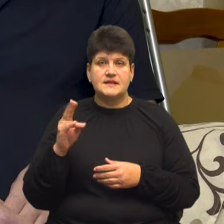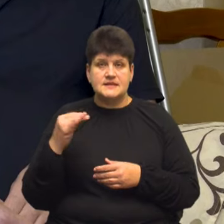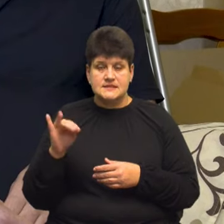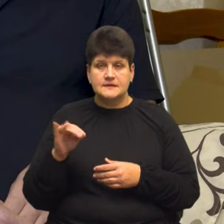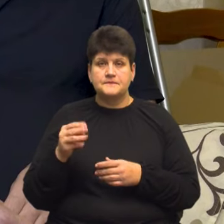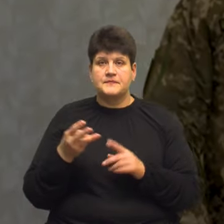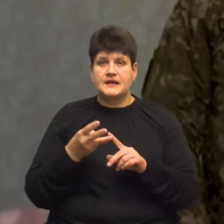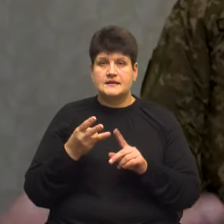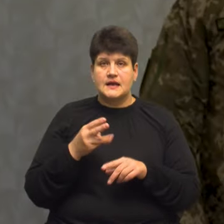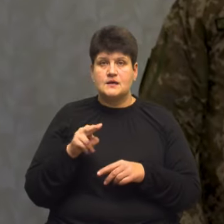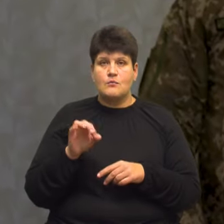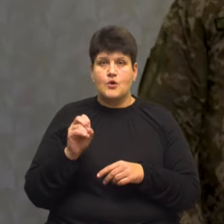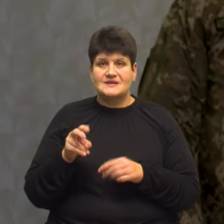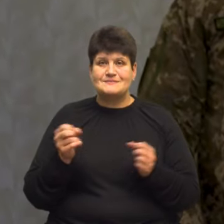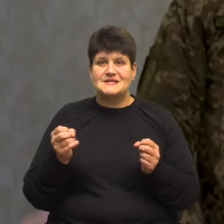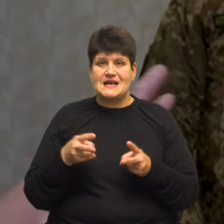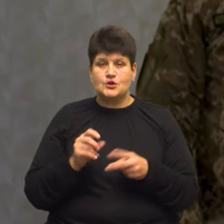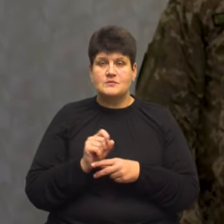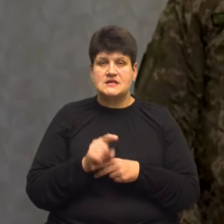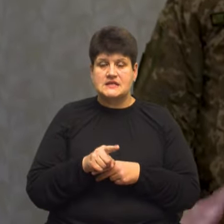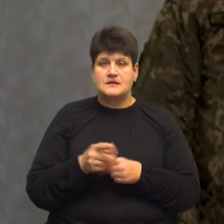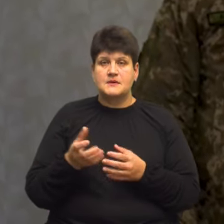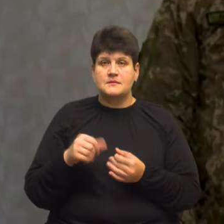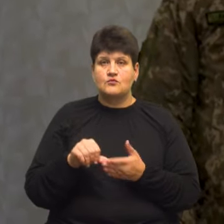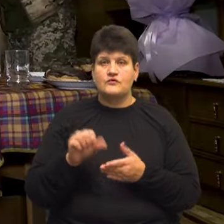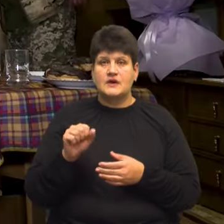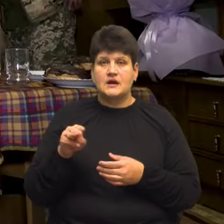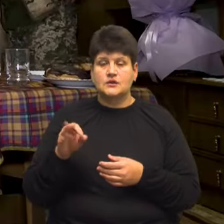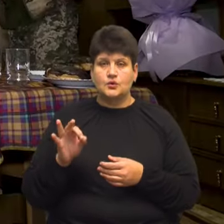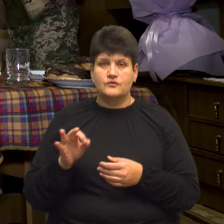полк спеціального призначення. Анатолій Лещишин брав участь в АТО у